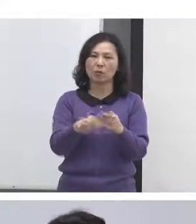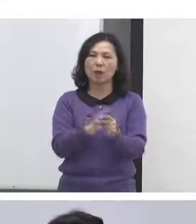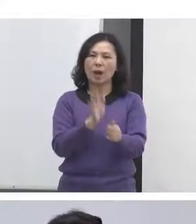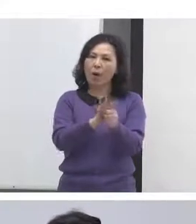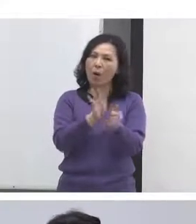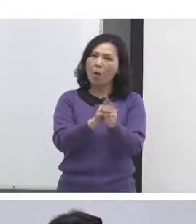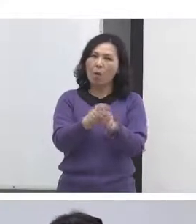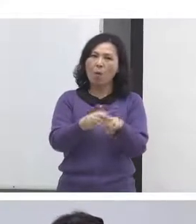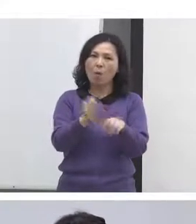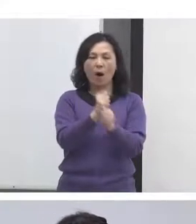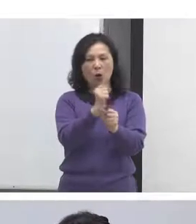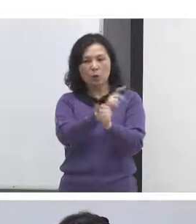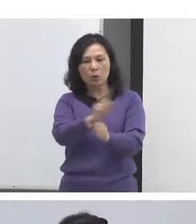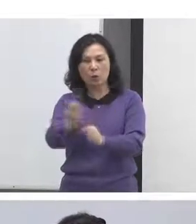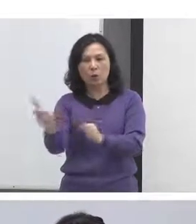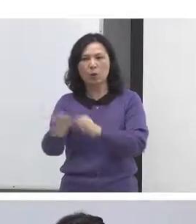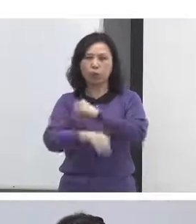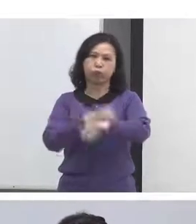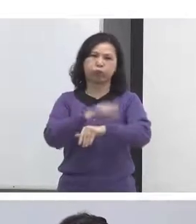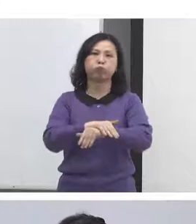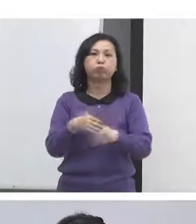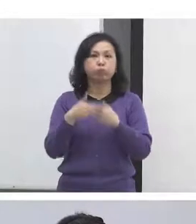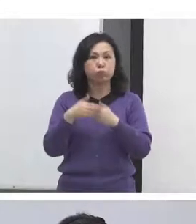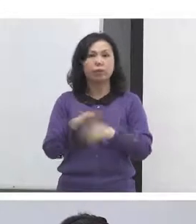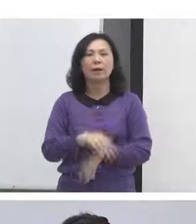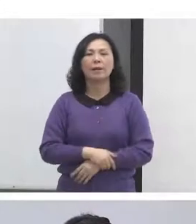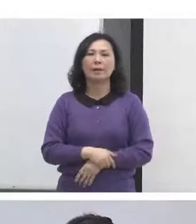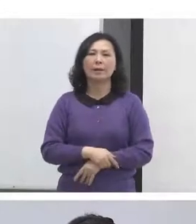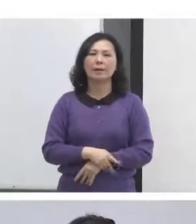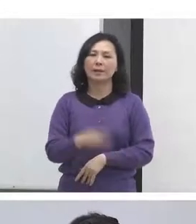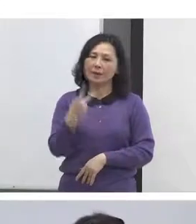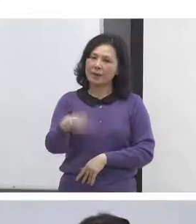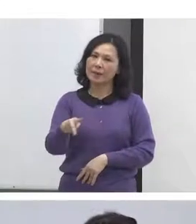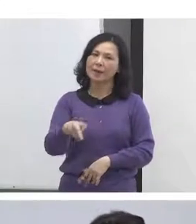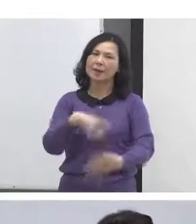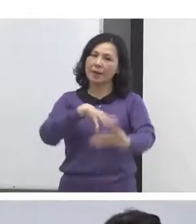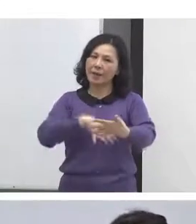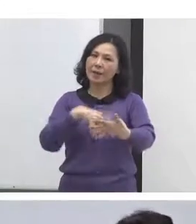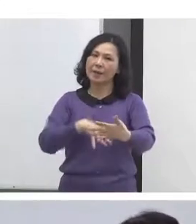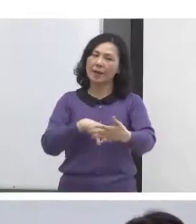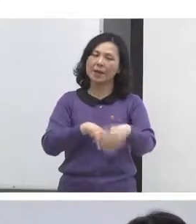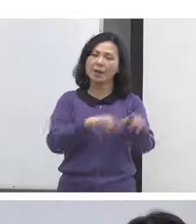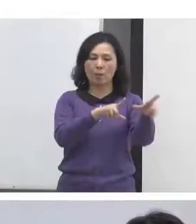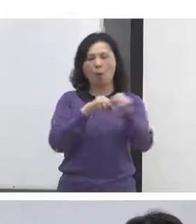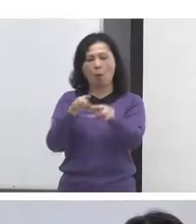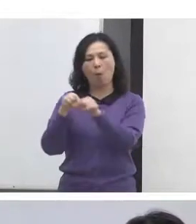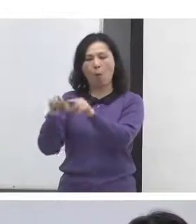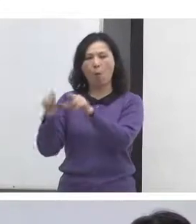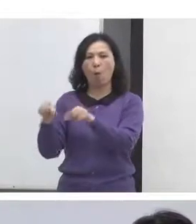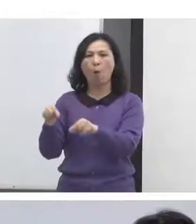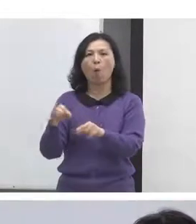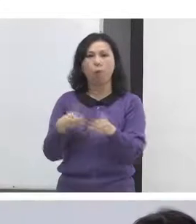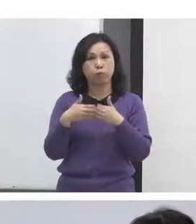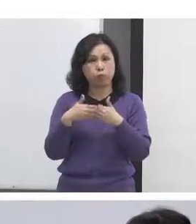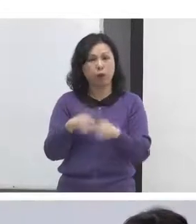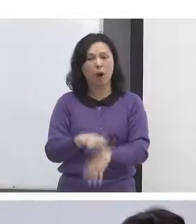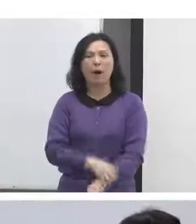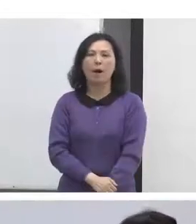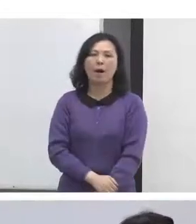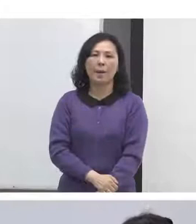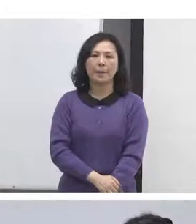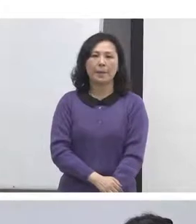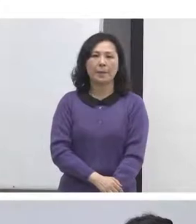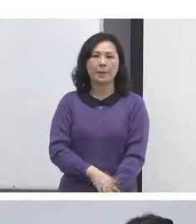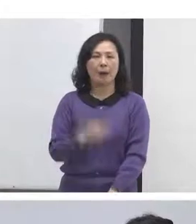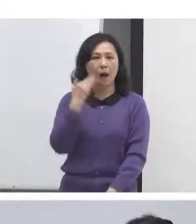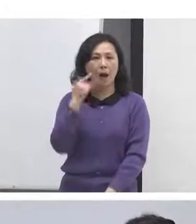然后同时你要让这个内部的社群的这个的规范能够继续的被遵守。那另外呢，就是如果这个资